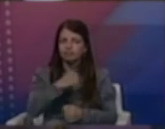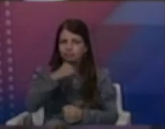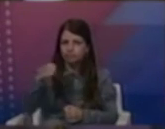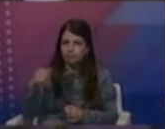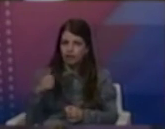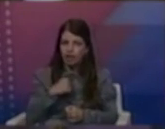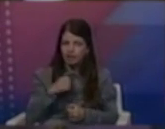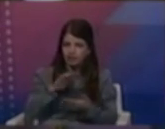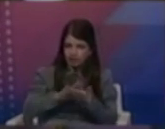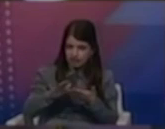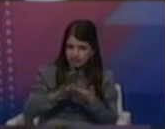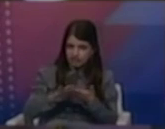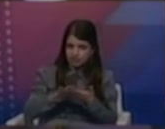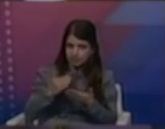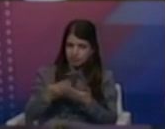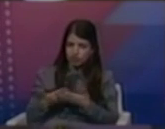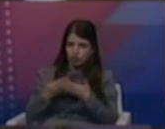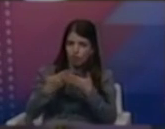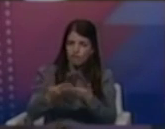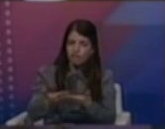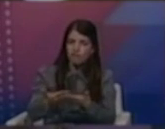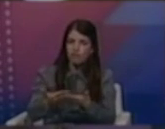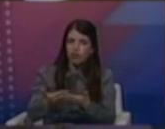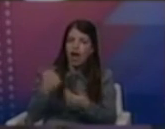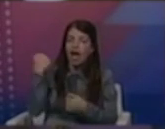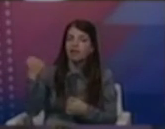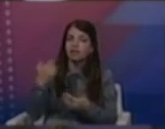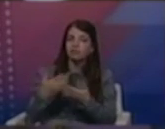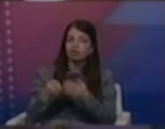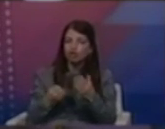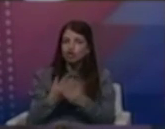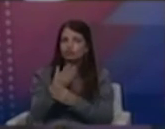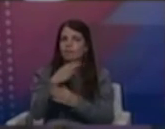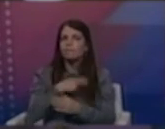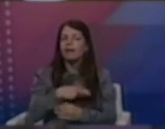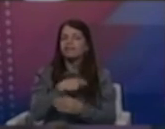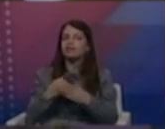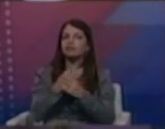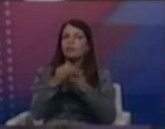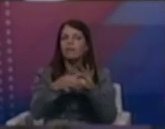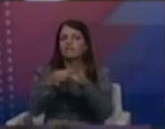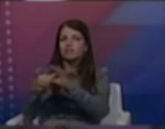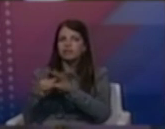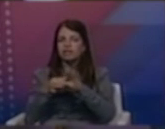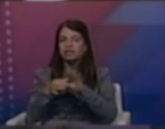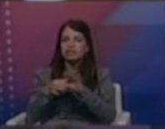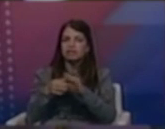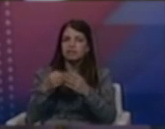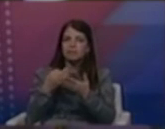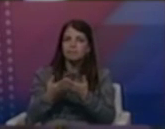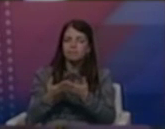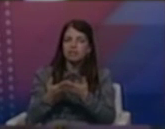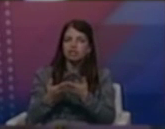tagħna lesti li nofru l-enerġija tagħna biex nimxu l-qudiem bħala pajjiż flimkien. Biex nimxu